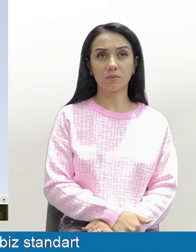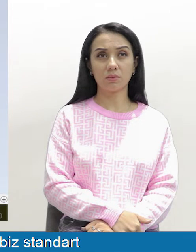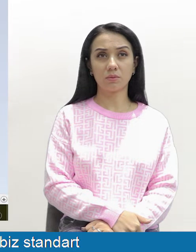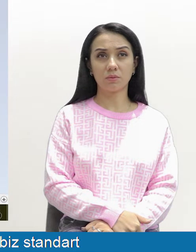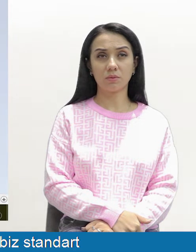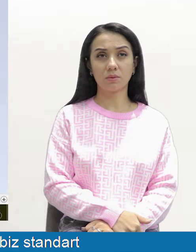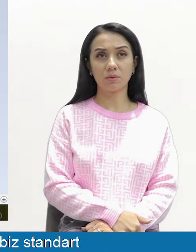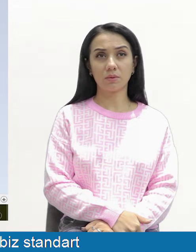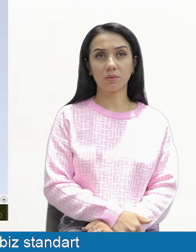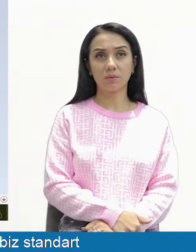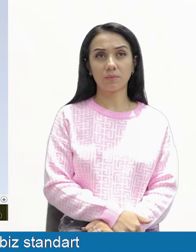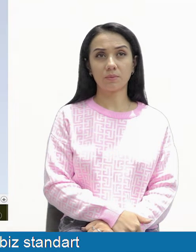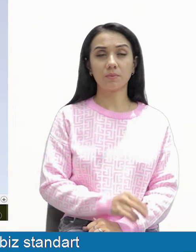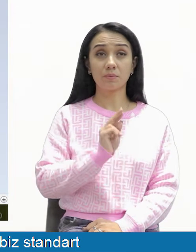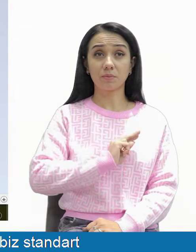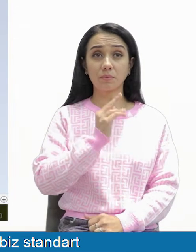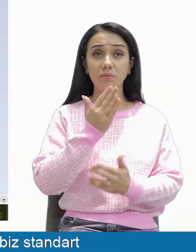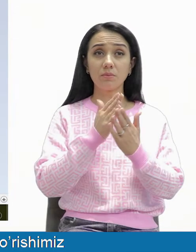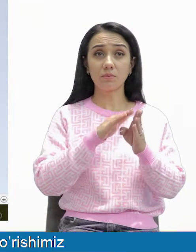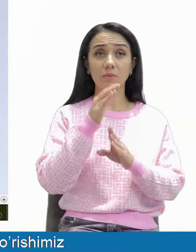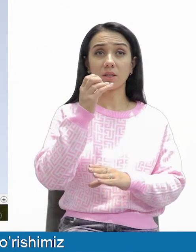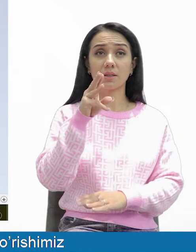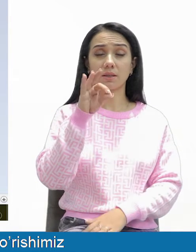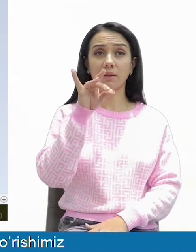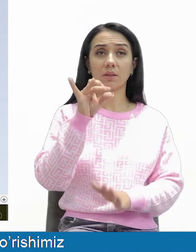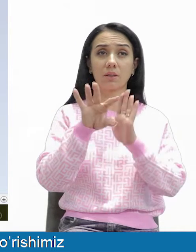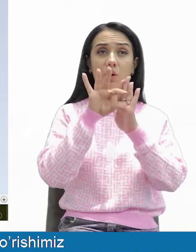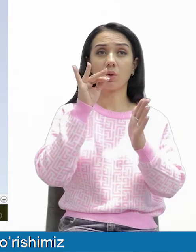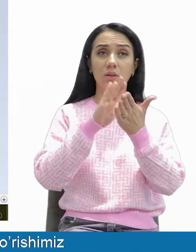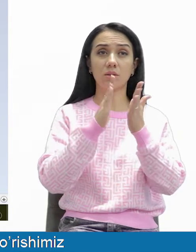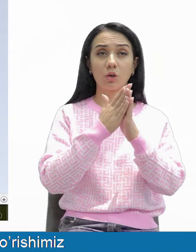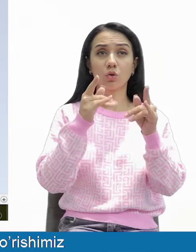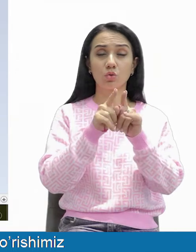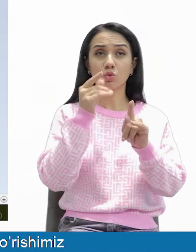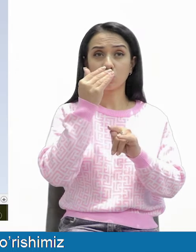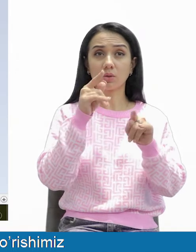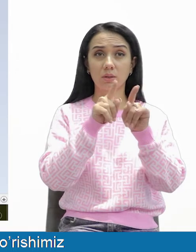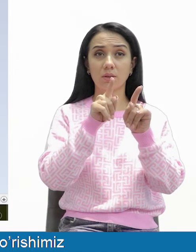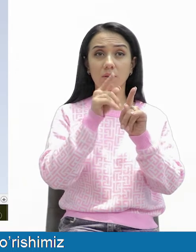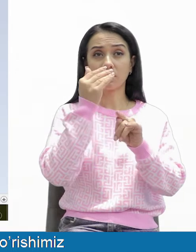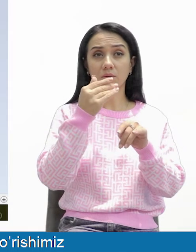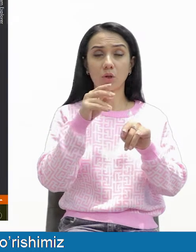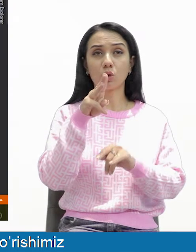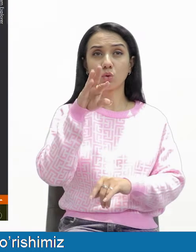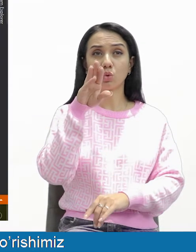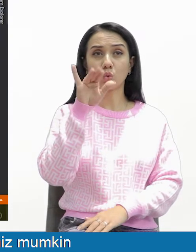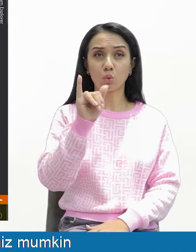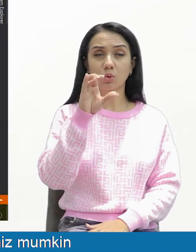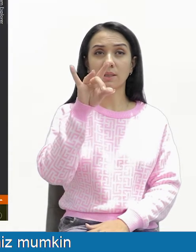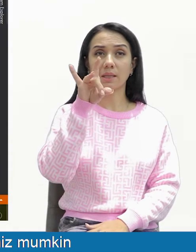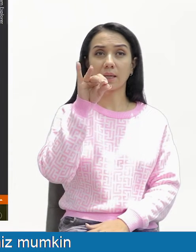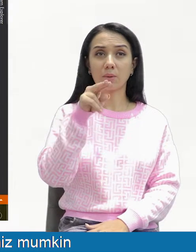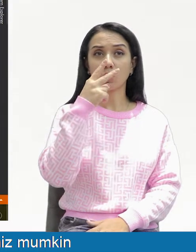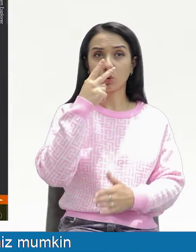buni bosganimizda xuddi shu ish bajarilaveradi ya'ni bu yerdan standart holatni biz tanlab qo'yganmiz xuddi shu narsani biz tool stripda ko'rishimiz